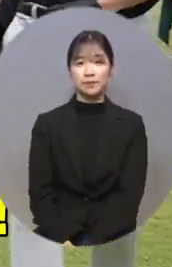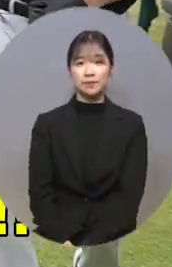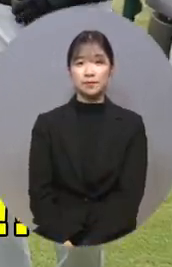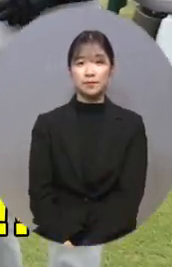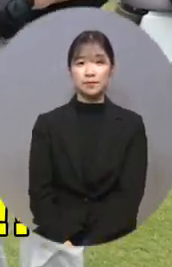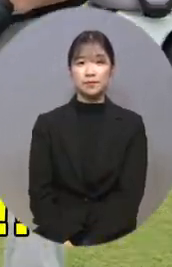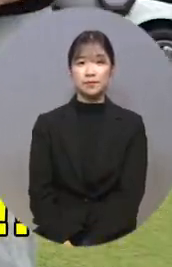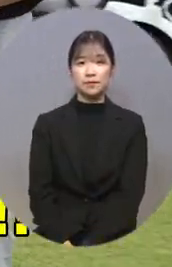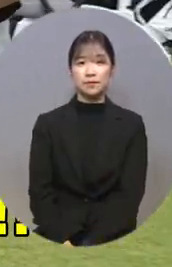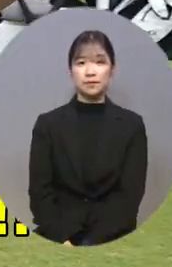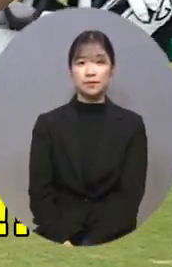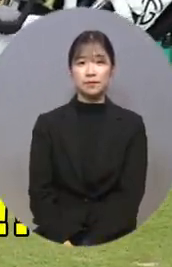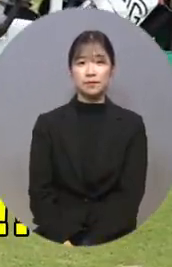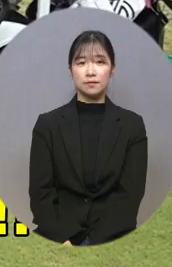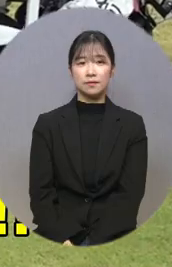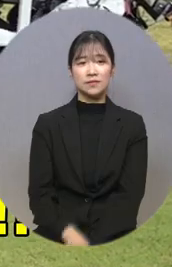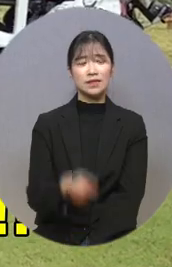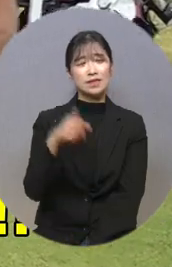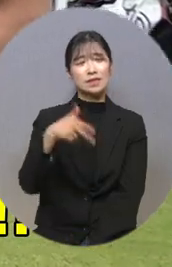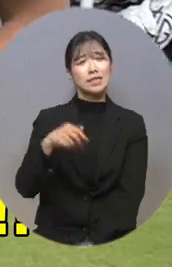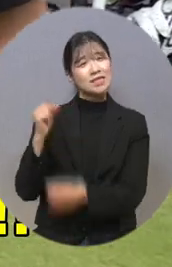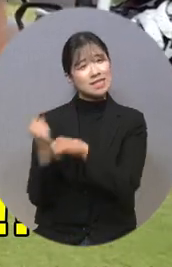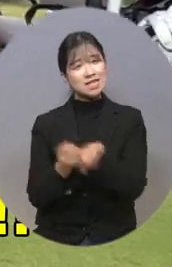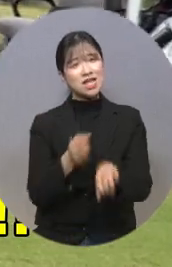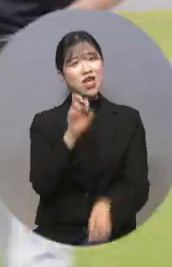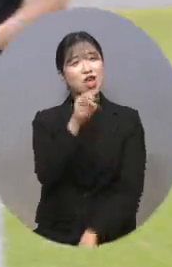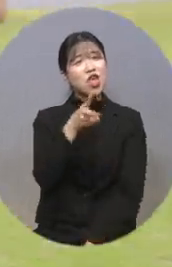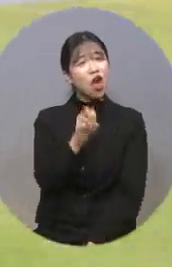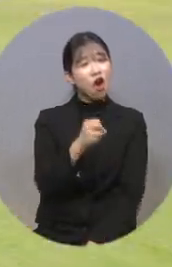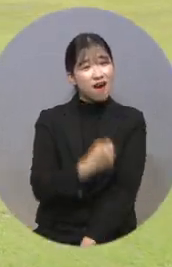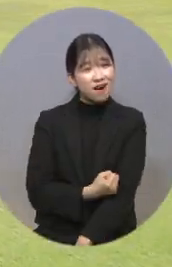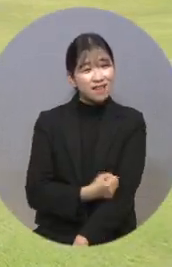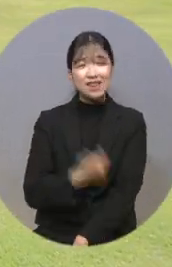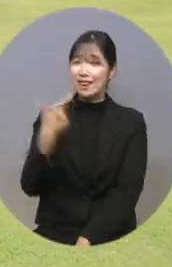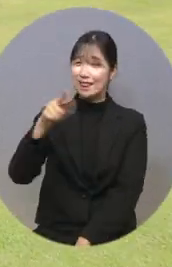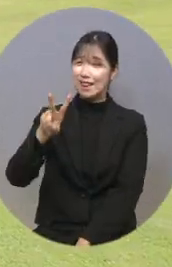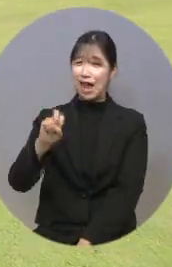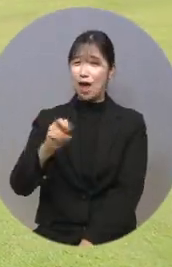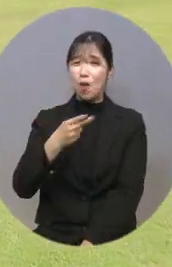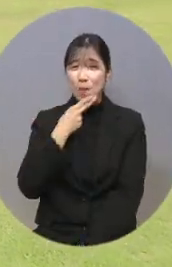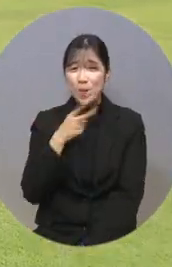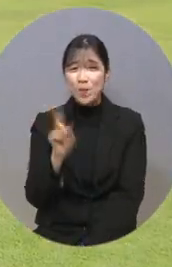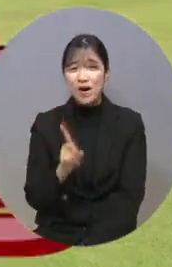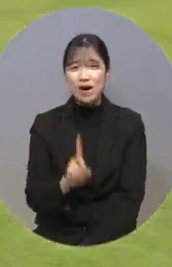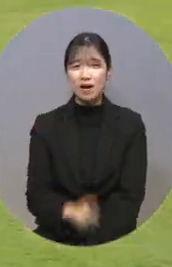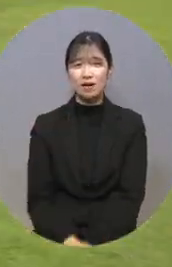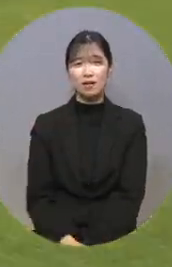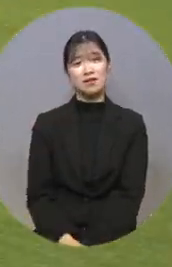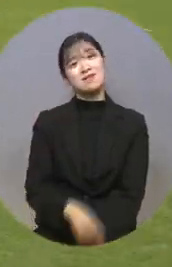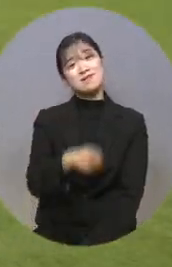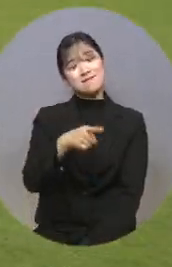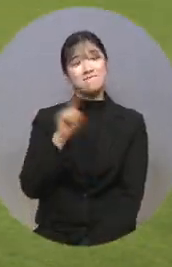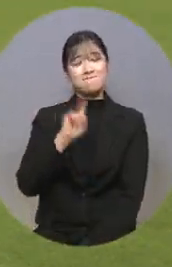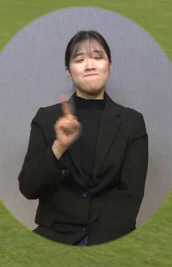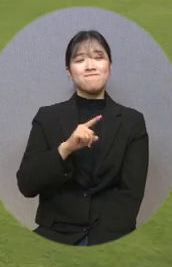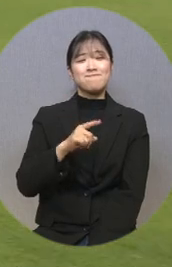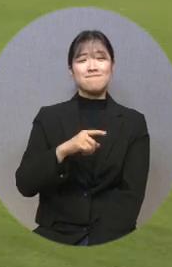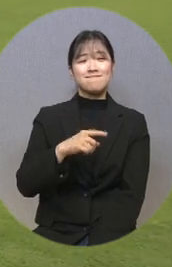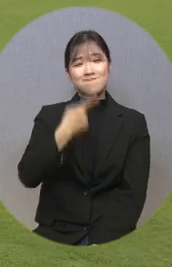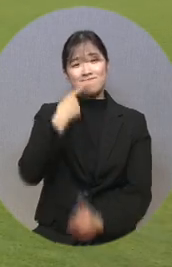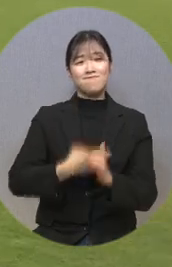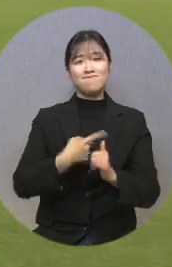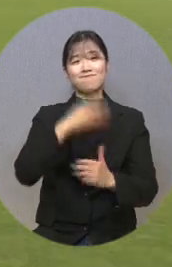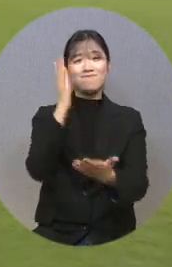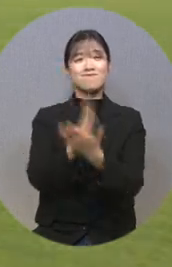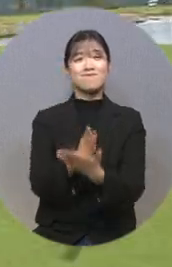치서, 치자 양. 치자 영. 그랬어. 치자 양 이랬다 양. 영 그랬어. 안 그랬다 양. 시비 넣어 걸지 말라 양. 거 아니냐.